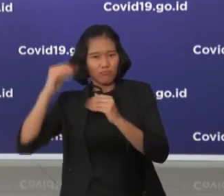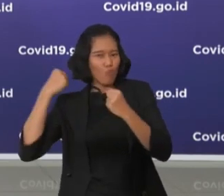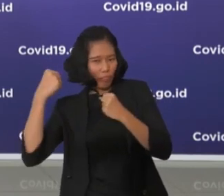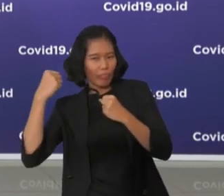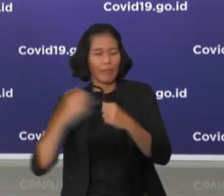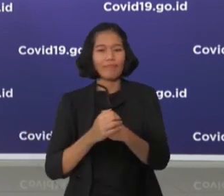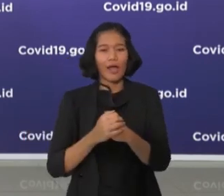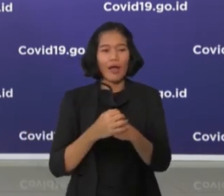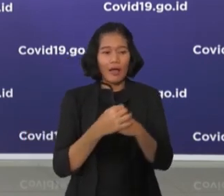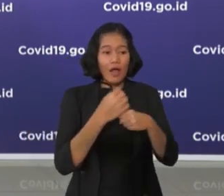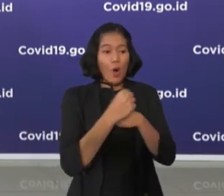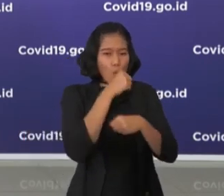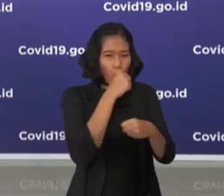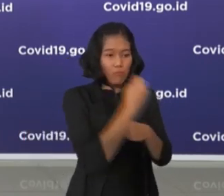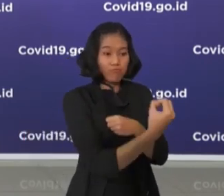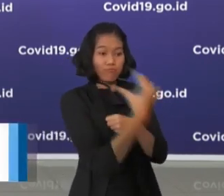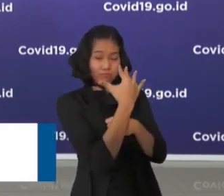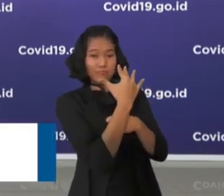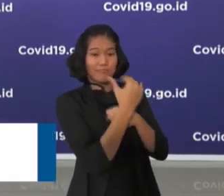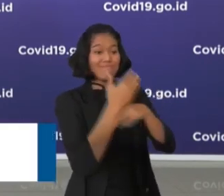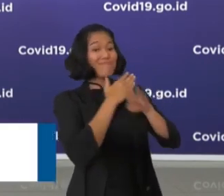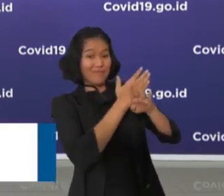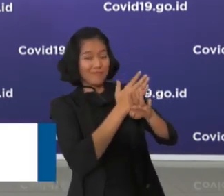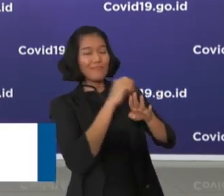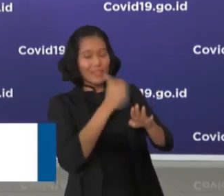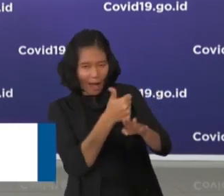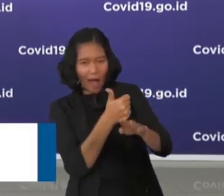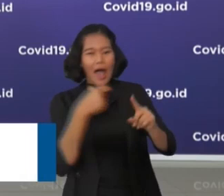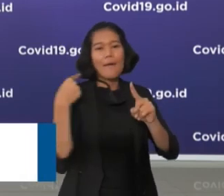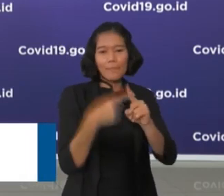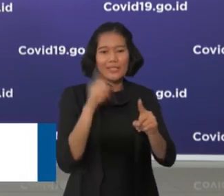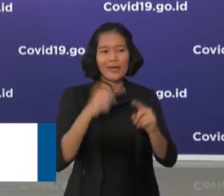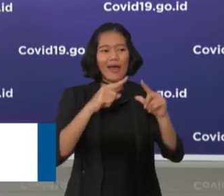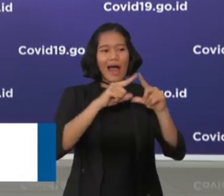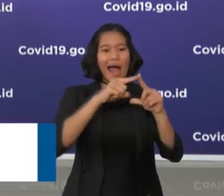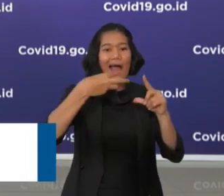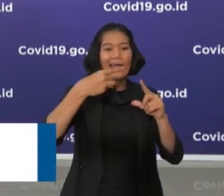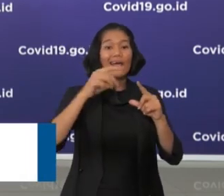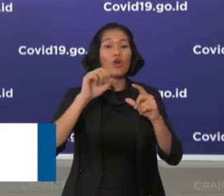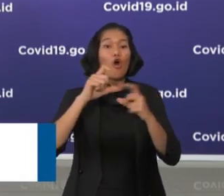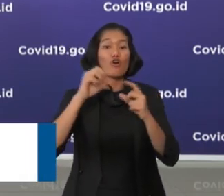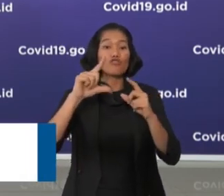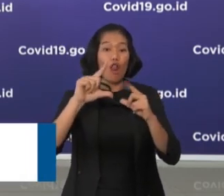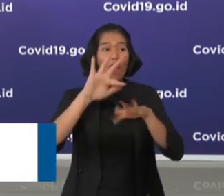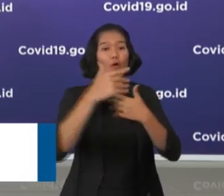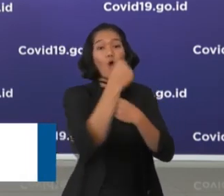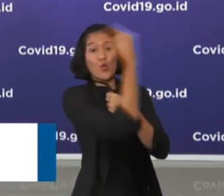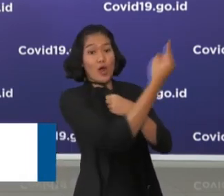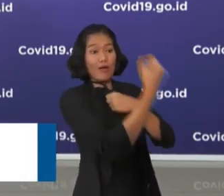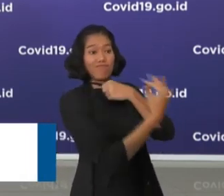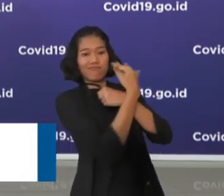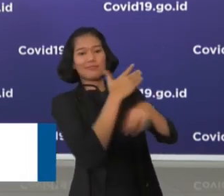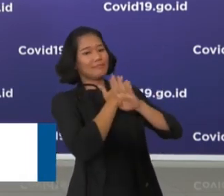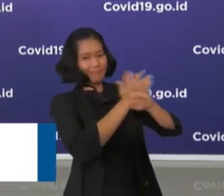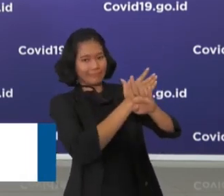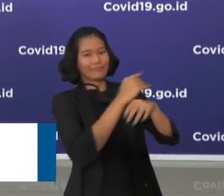dan droplet juga mampu menahan air di bagian lain yang sangat